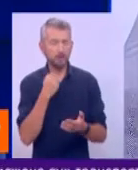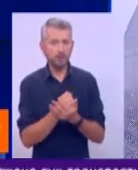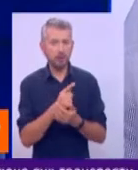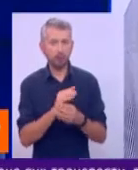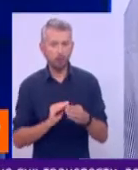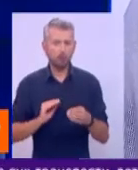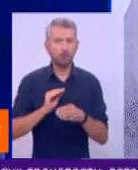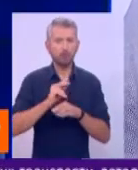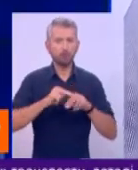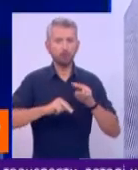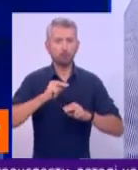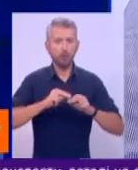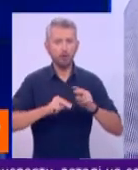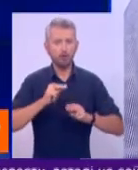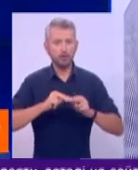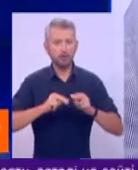надстроив